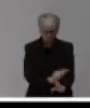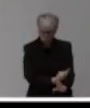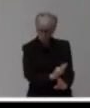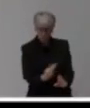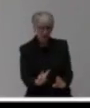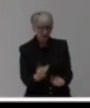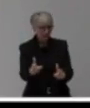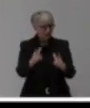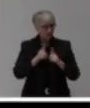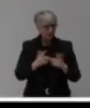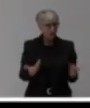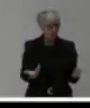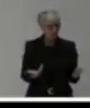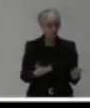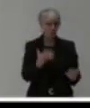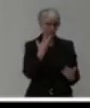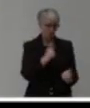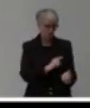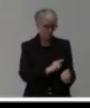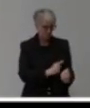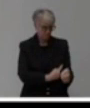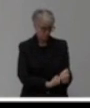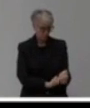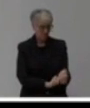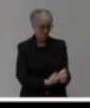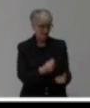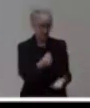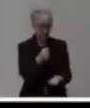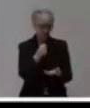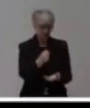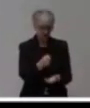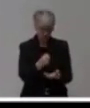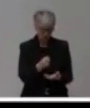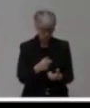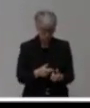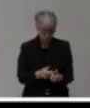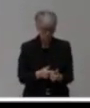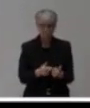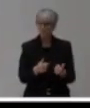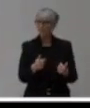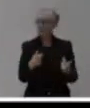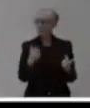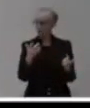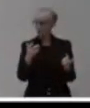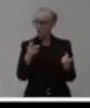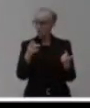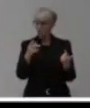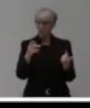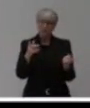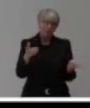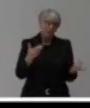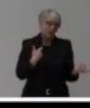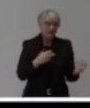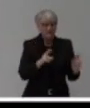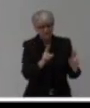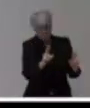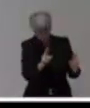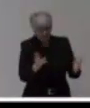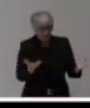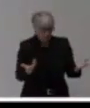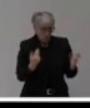sembra necessario potenziare le risorse per i consultori familiari. Questo è quello che spereremmo che